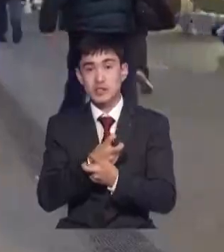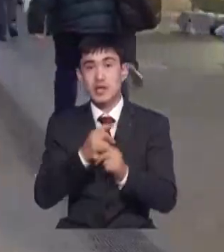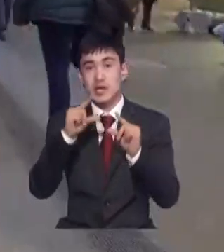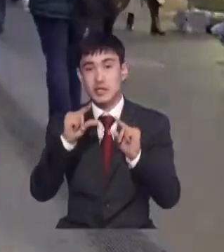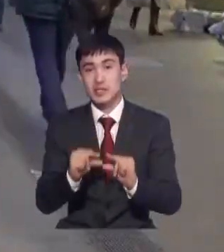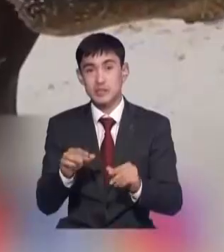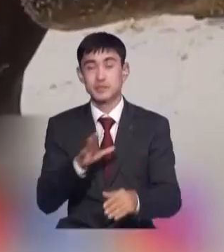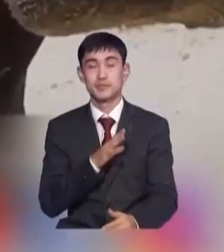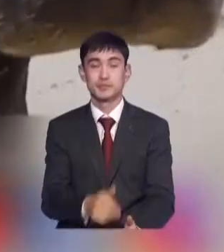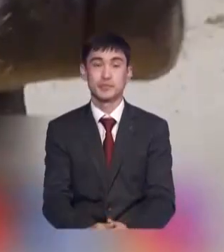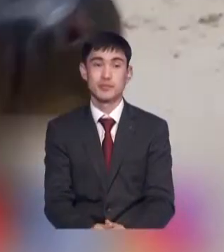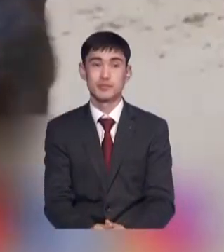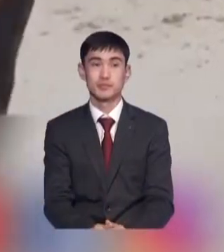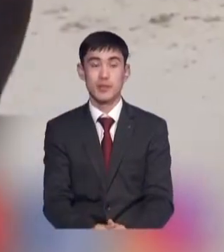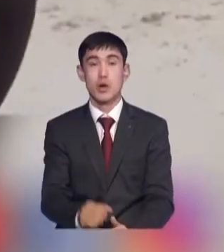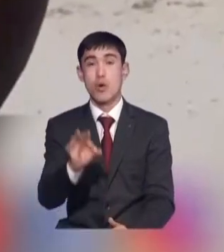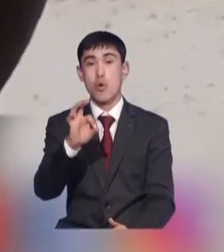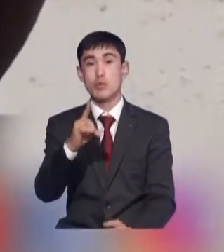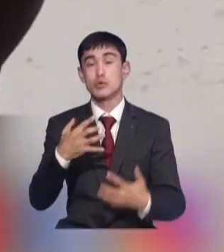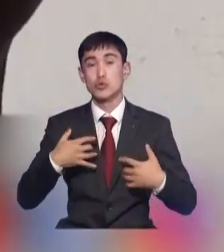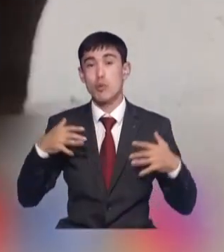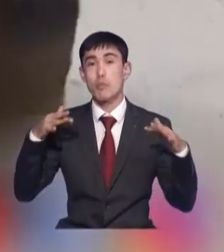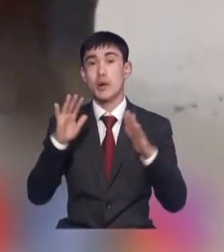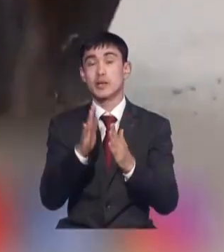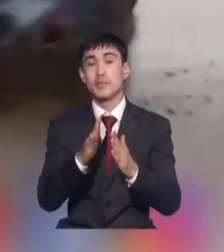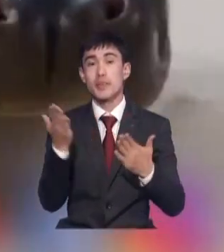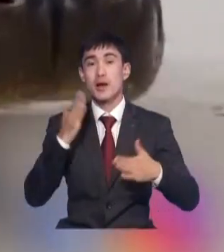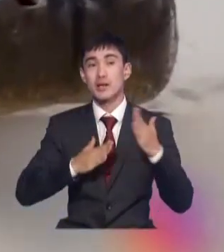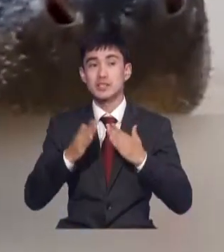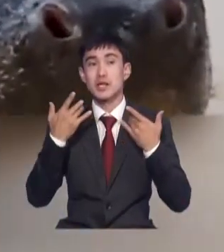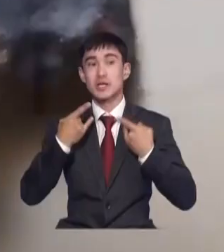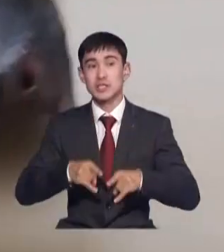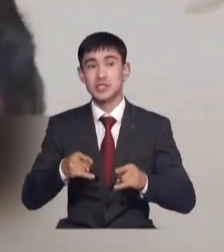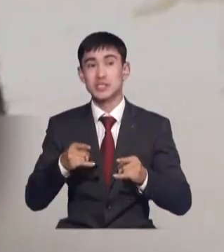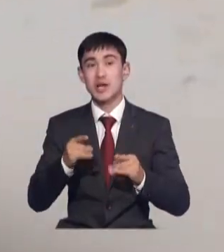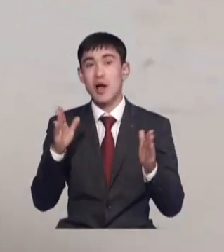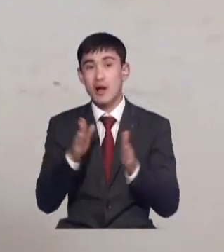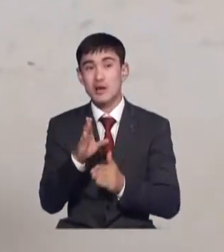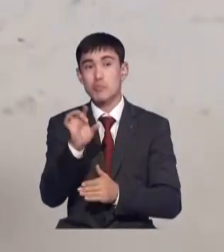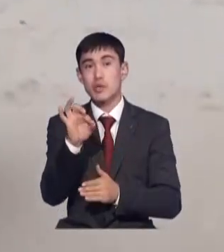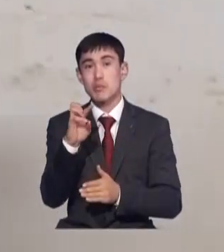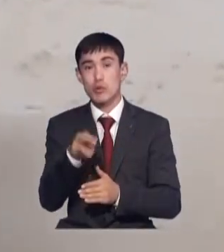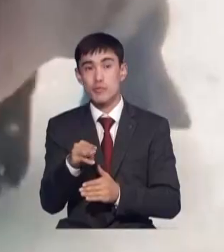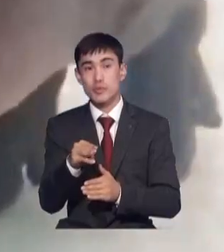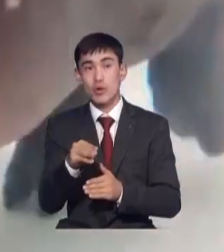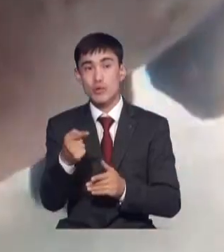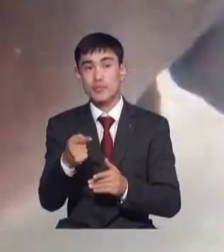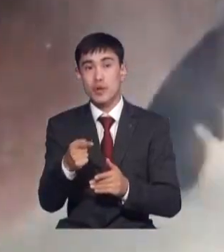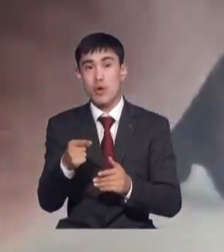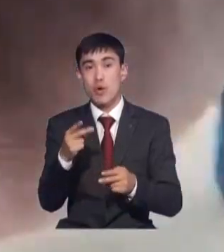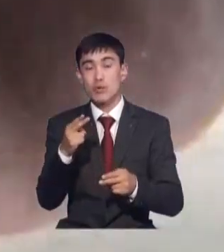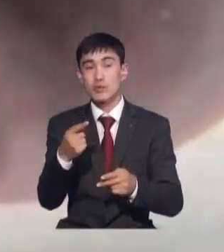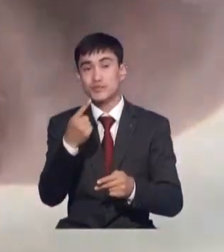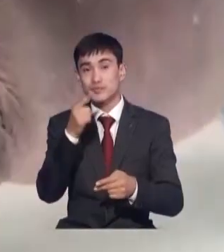показателей. В Эдинбургском зоопарке радостное событие. На свет появился детеныш карликового бегемота, вида, находящегося под